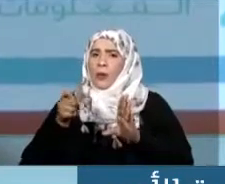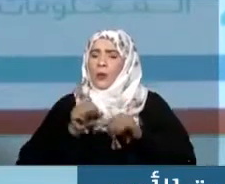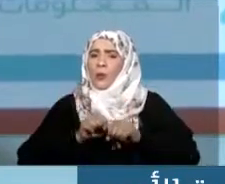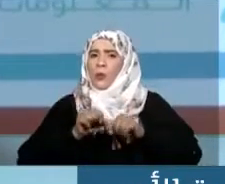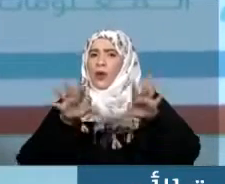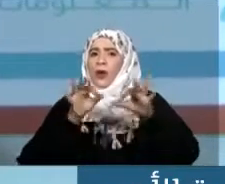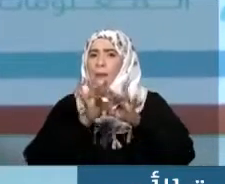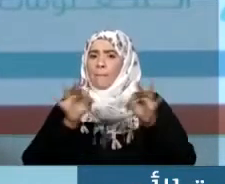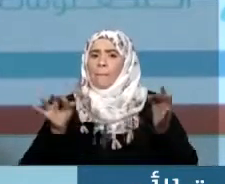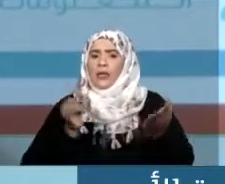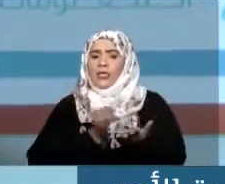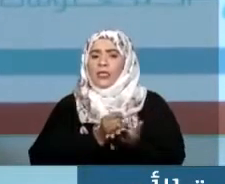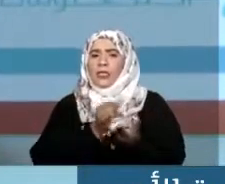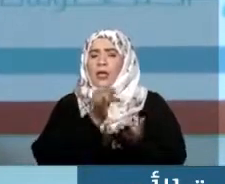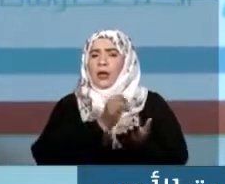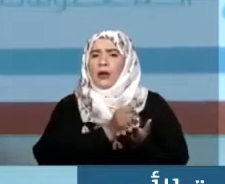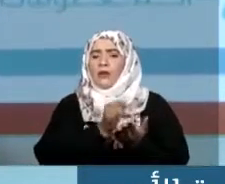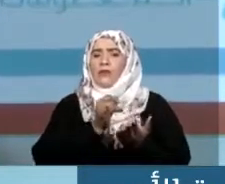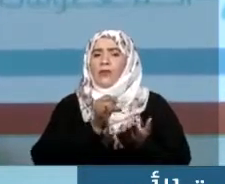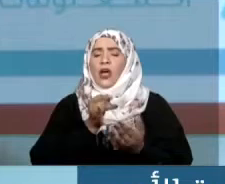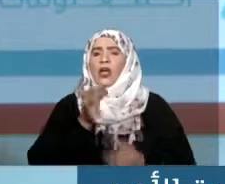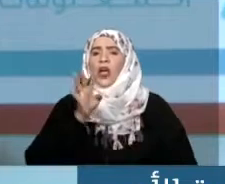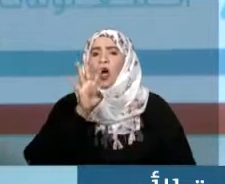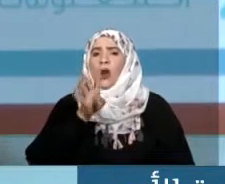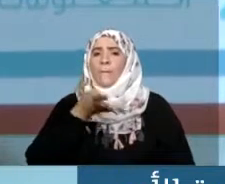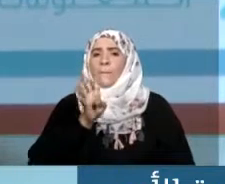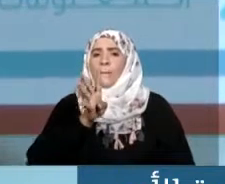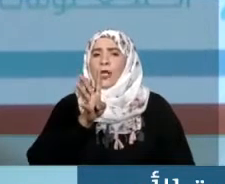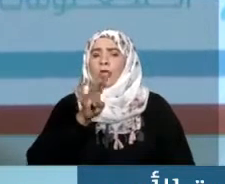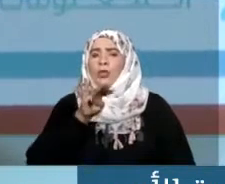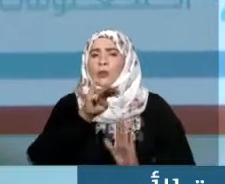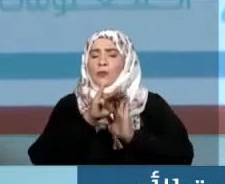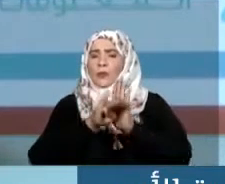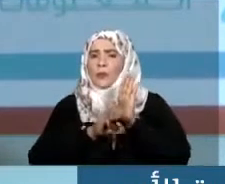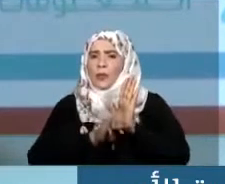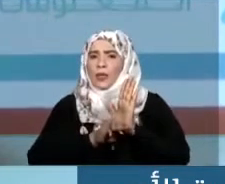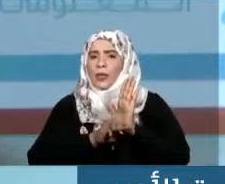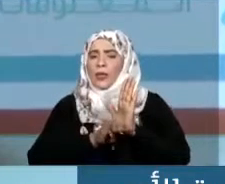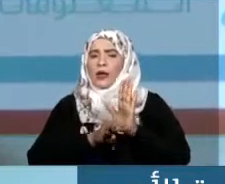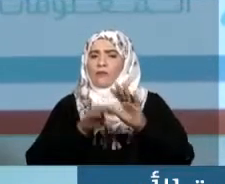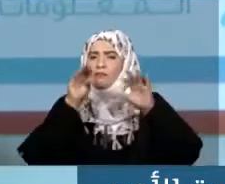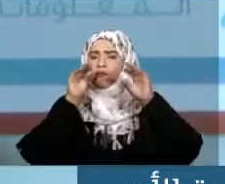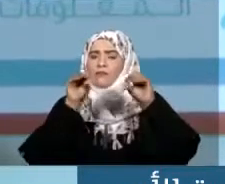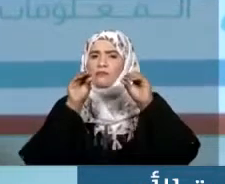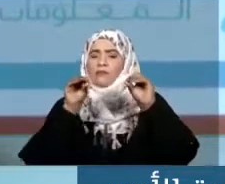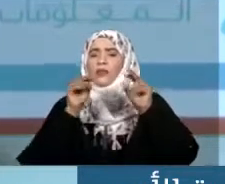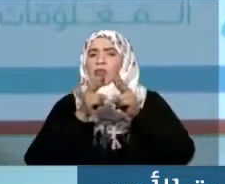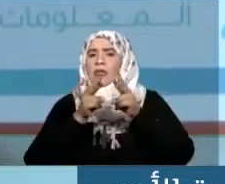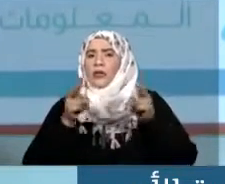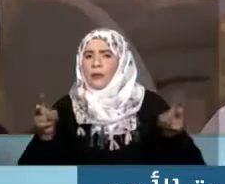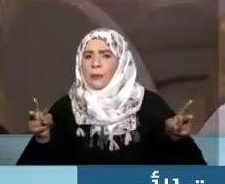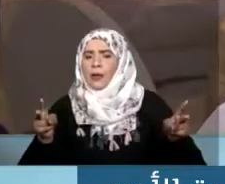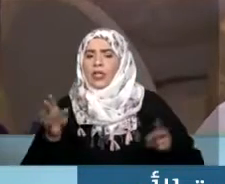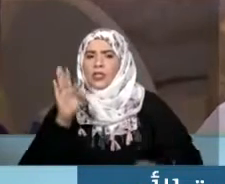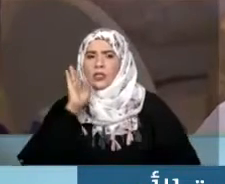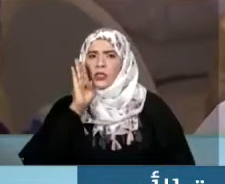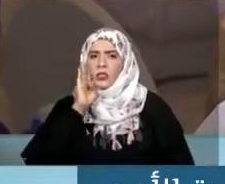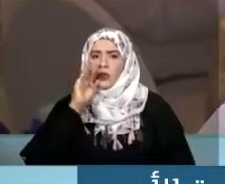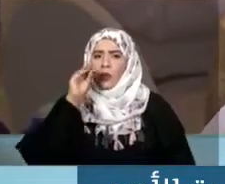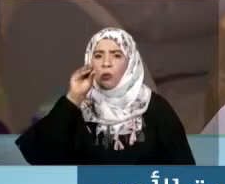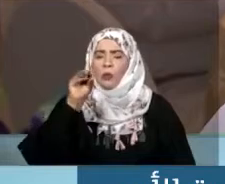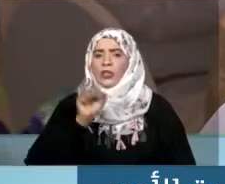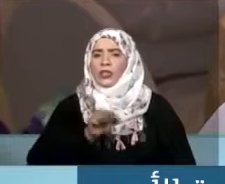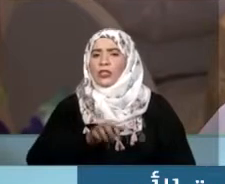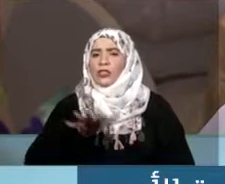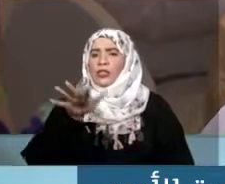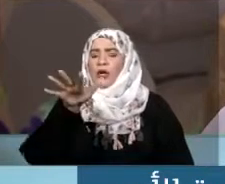بمسارات ومناهج تتجاوز ال 14 برنامج، بنقل الملكية المشتركة للأكاديمية بحيث يكون هناك أيضا استدامة في